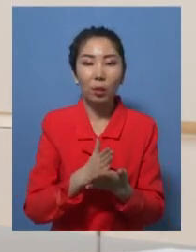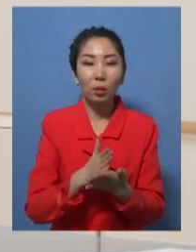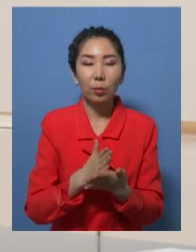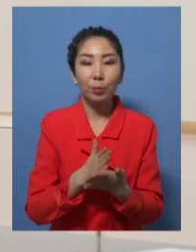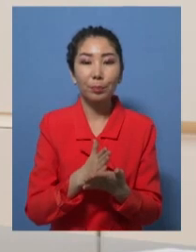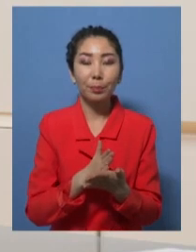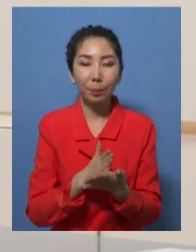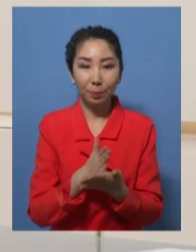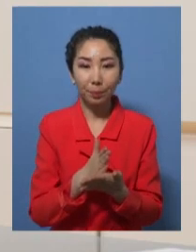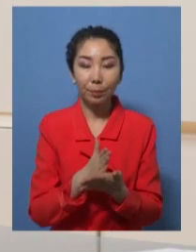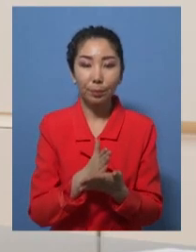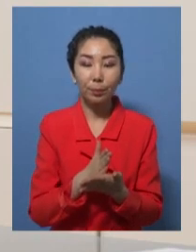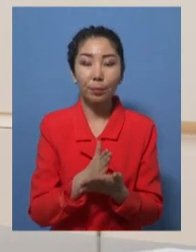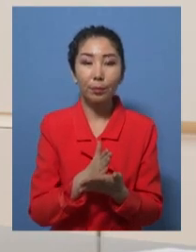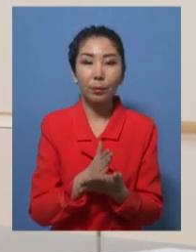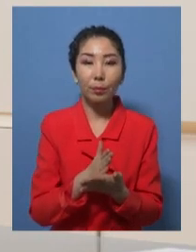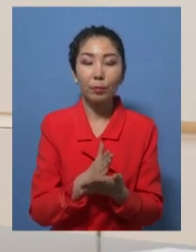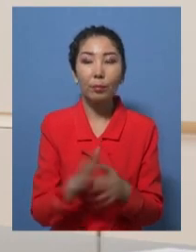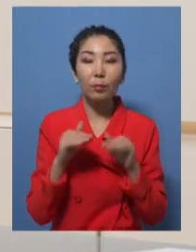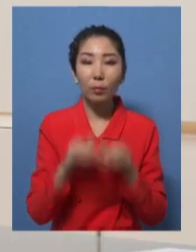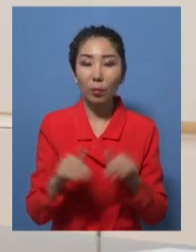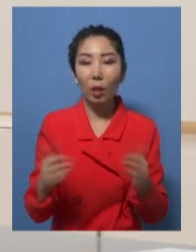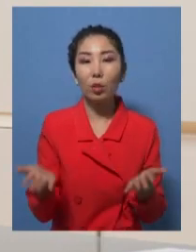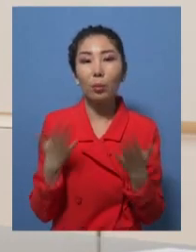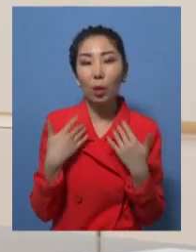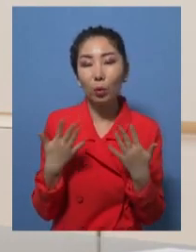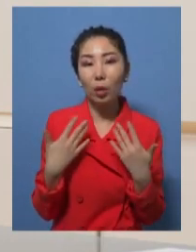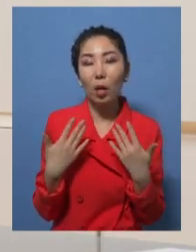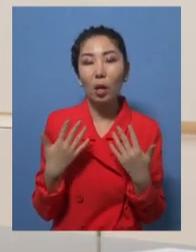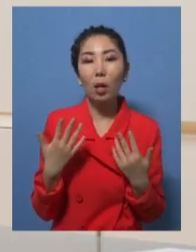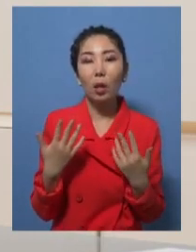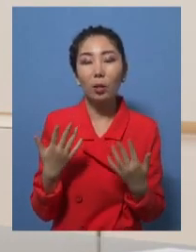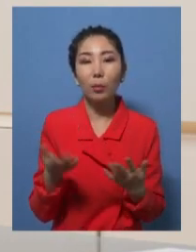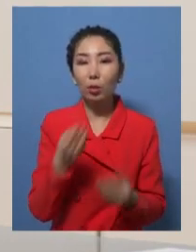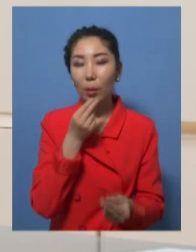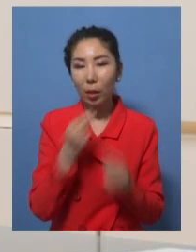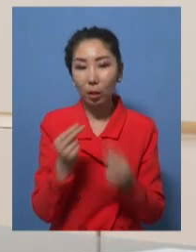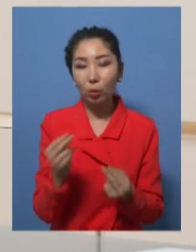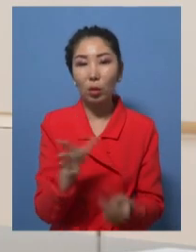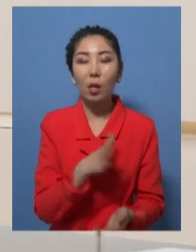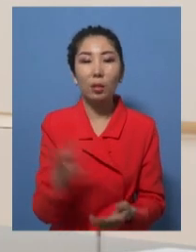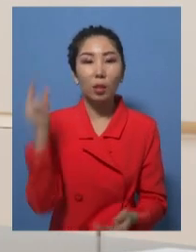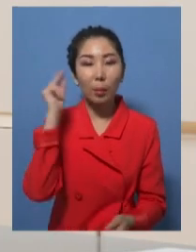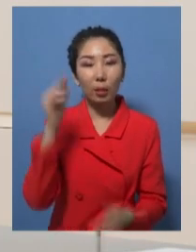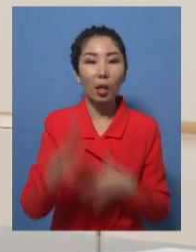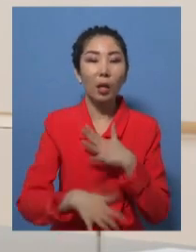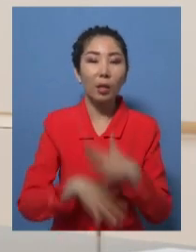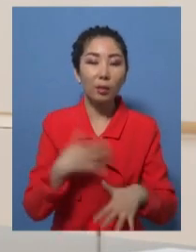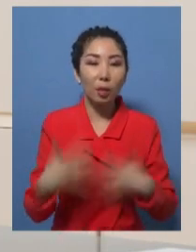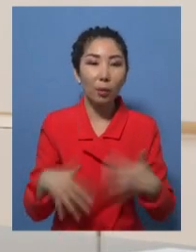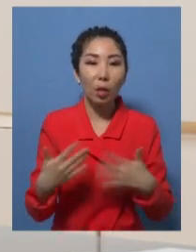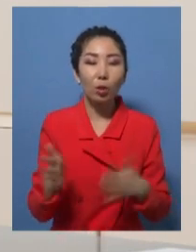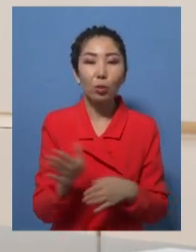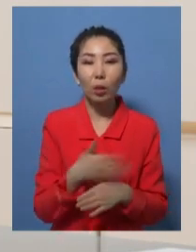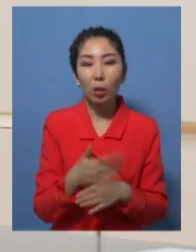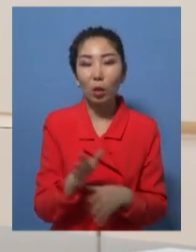белгіленген нәрсе емес ол. Ол жаңағы балалардың тынығуына, серігуіне, тамақтануына, сабақтардың арасында жаңағы